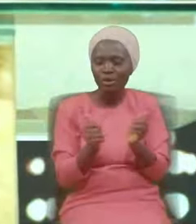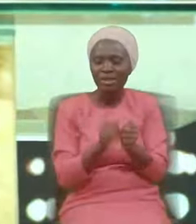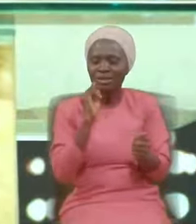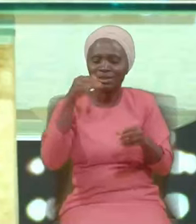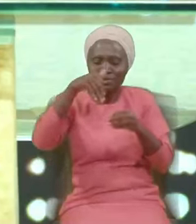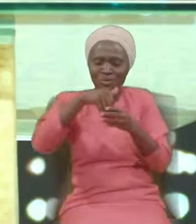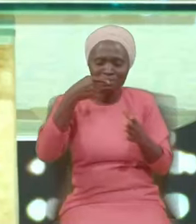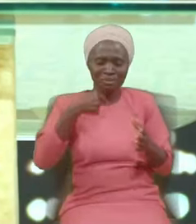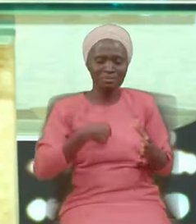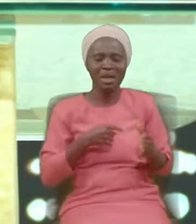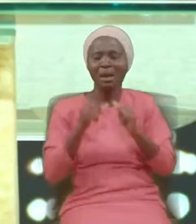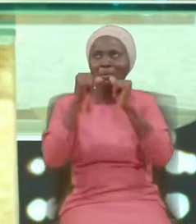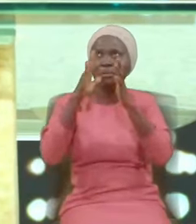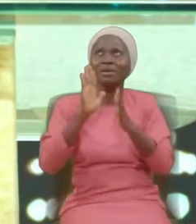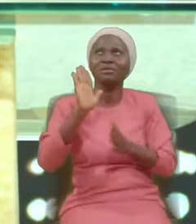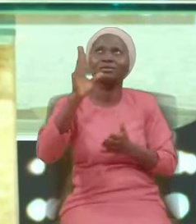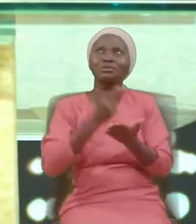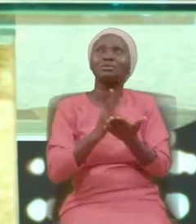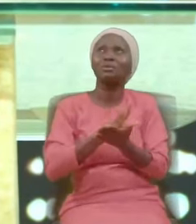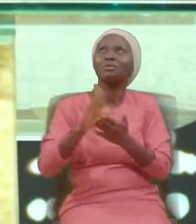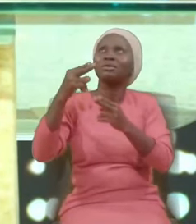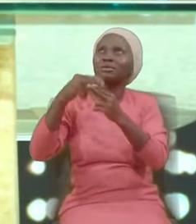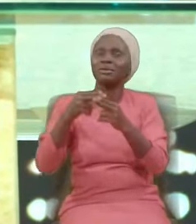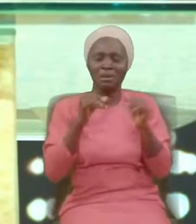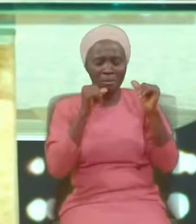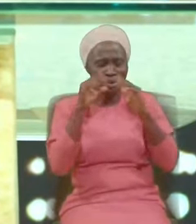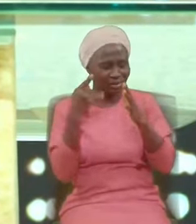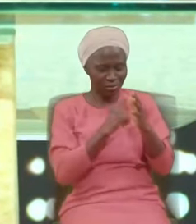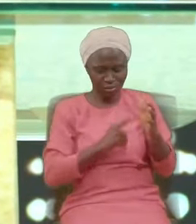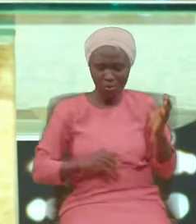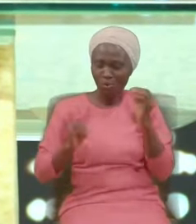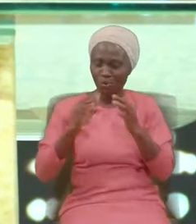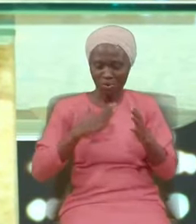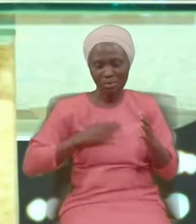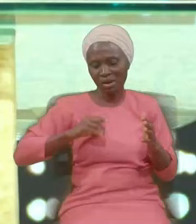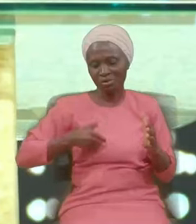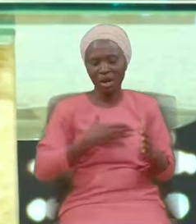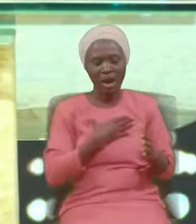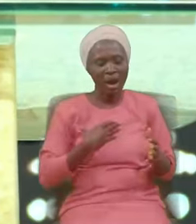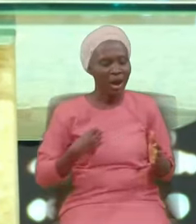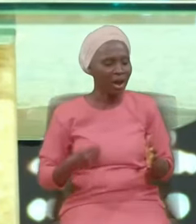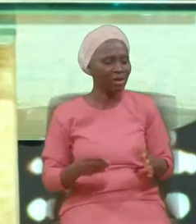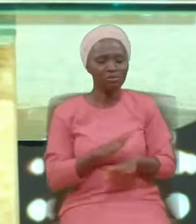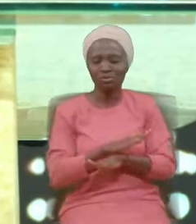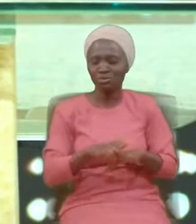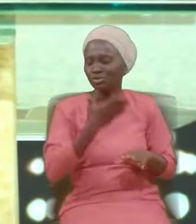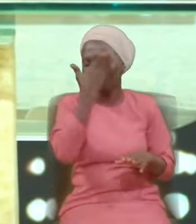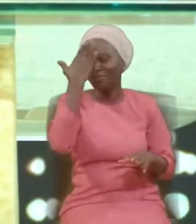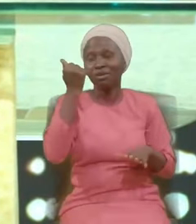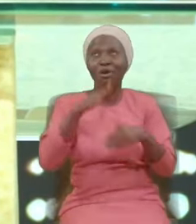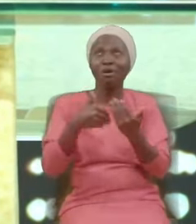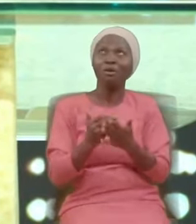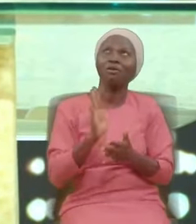bénisse son saint nom. Mon âme bénit l'Éternel et n'oublie aucun de ses